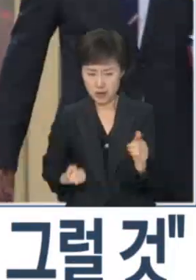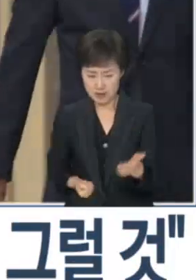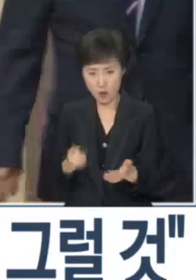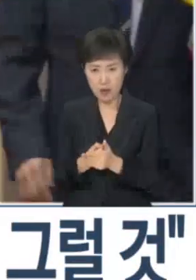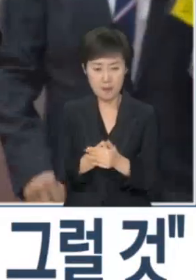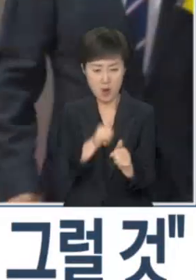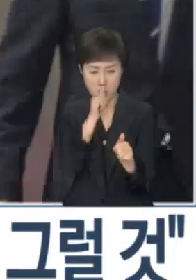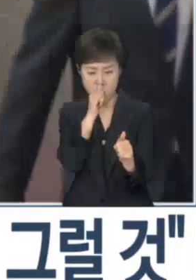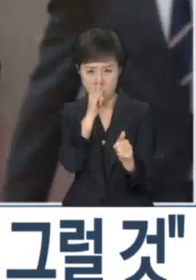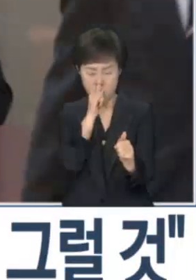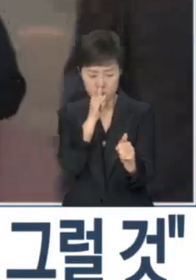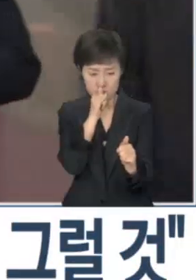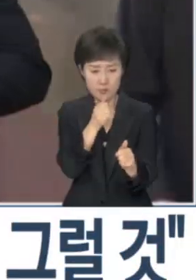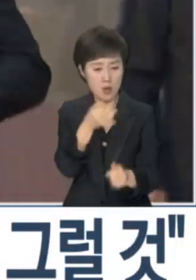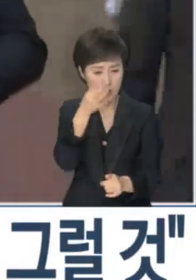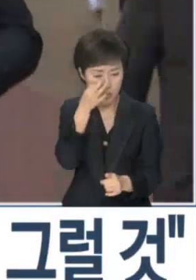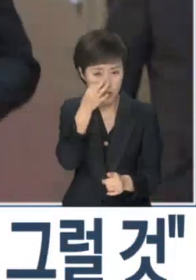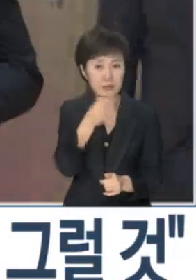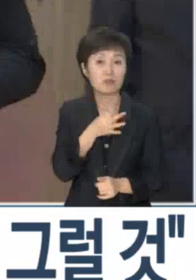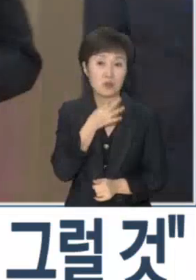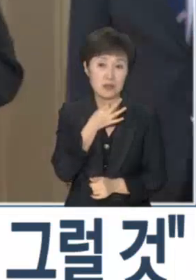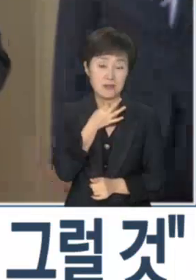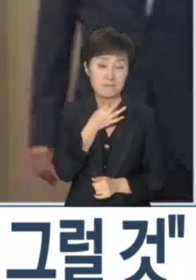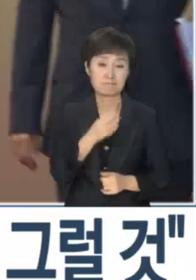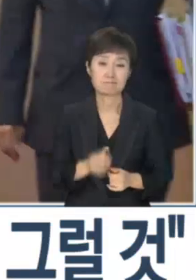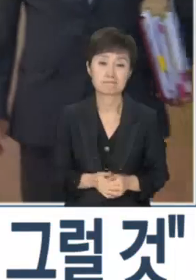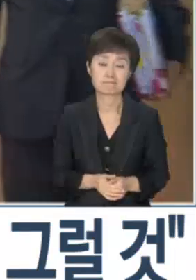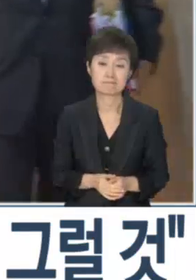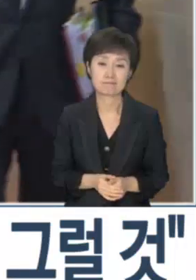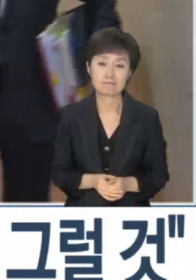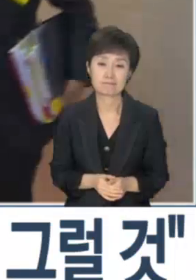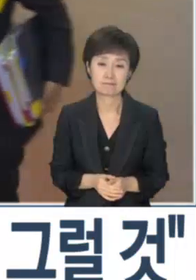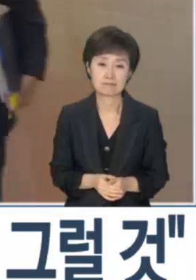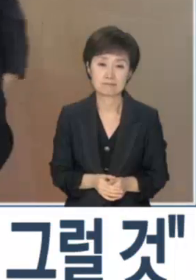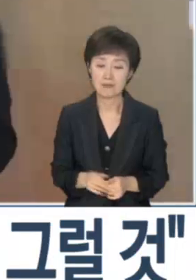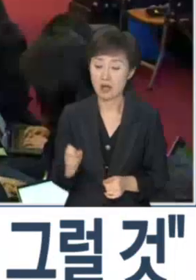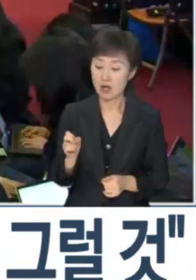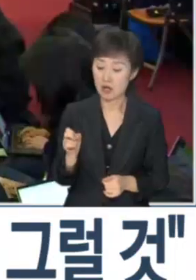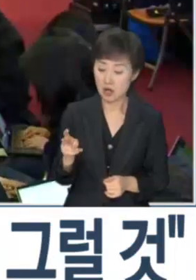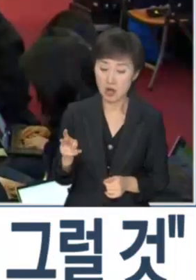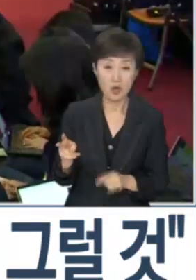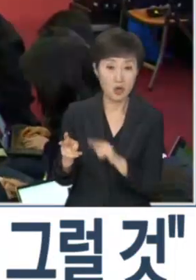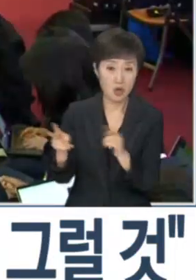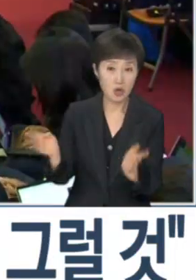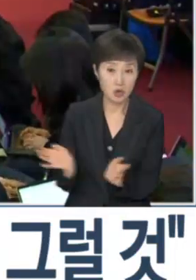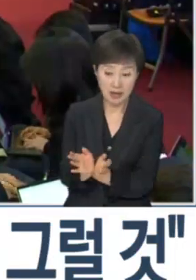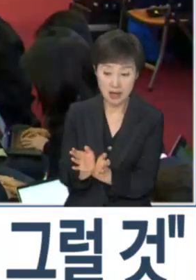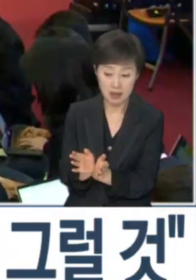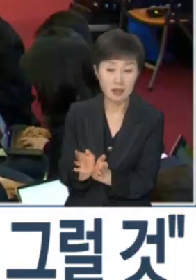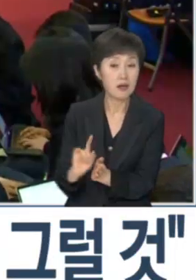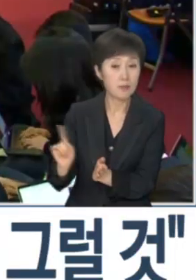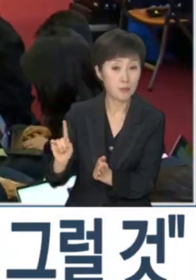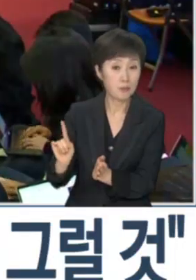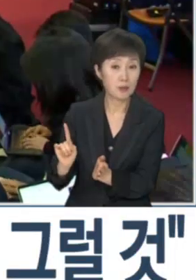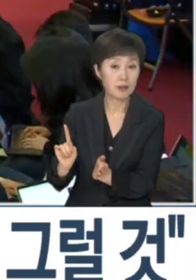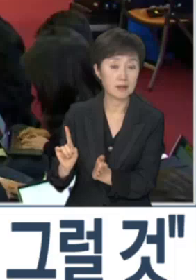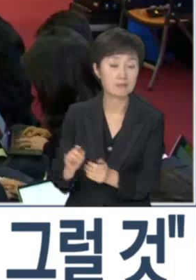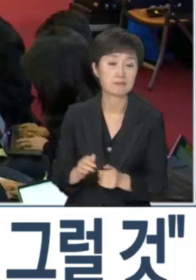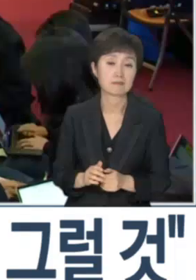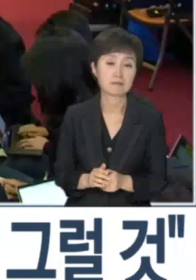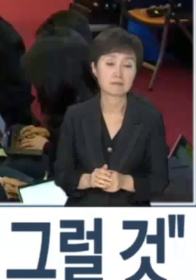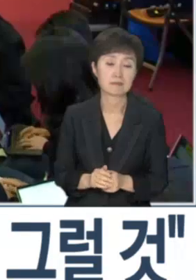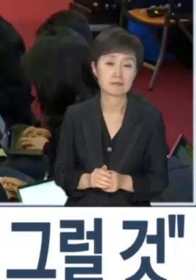있는 그런 리더십도 보여줄 수 있기 때문에 이것은 뭐 여당이 어떻게 선택하느냐에 따라서는 이제 다르지만